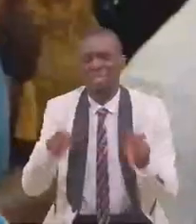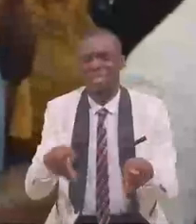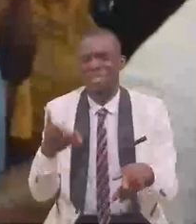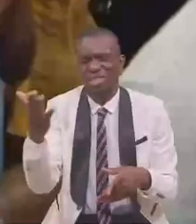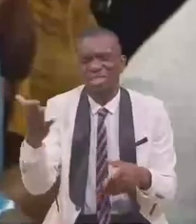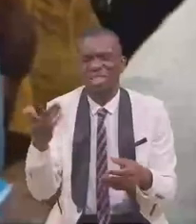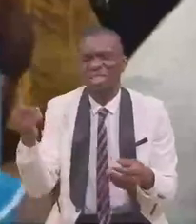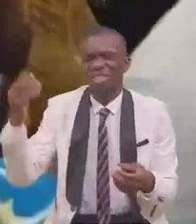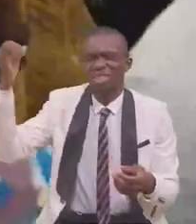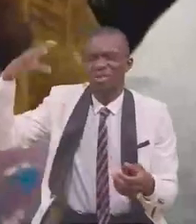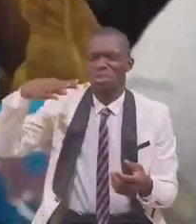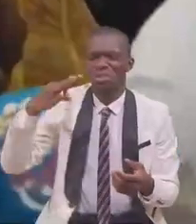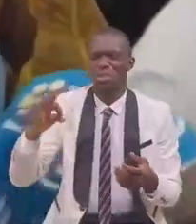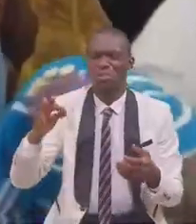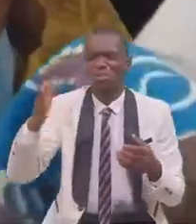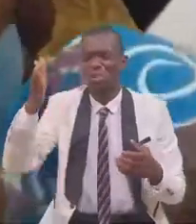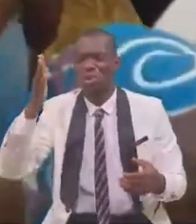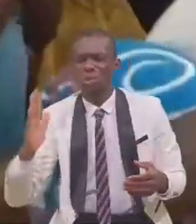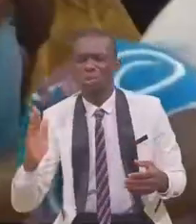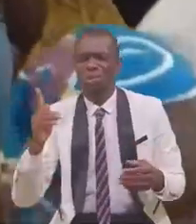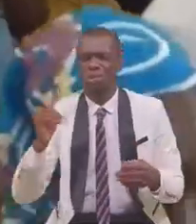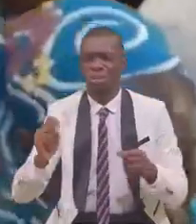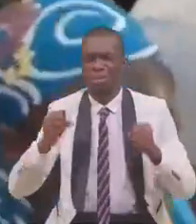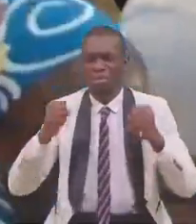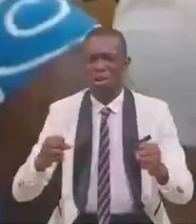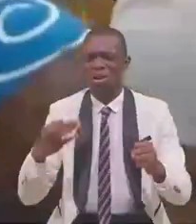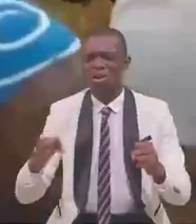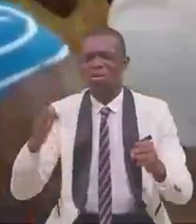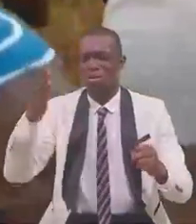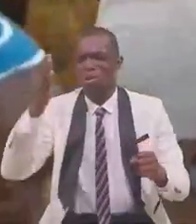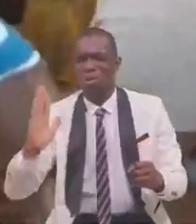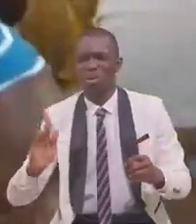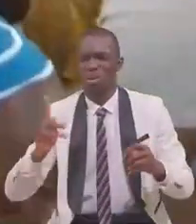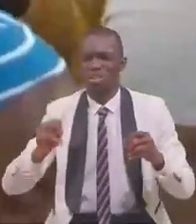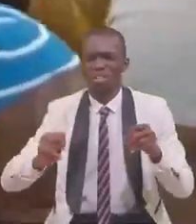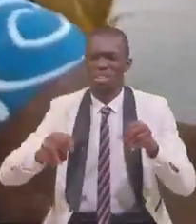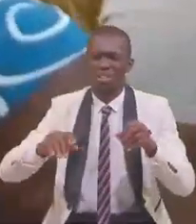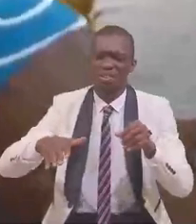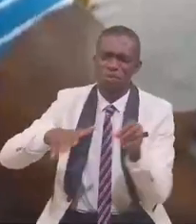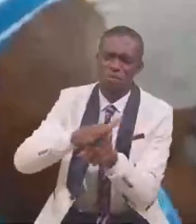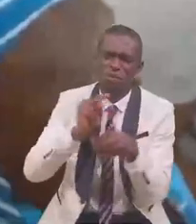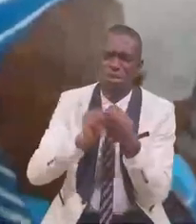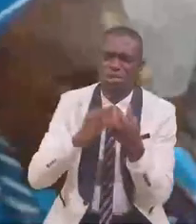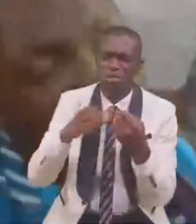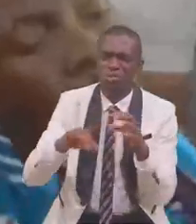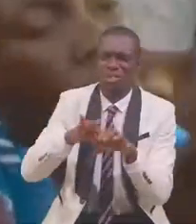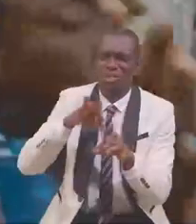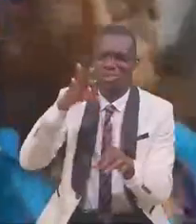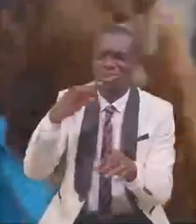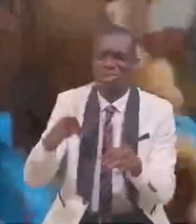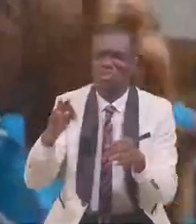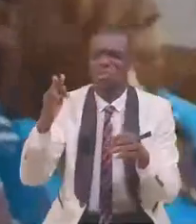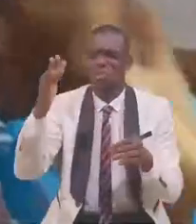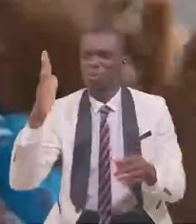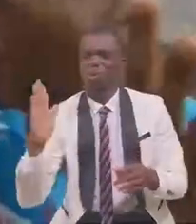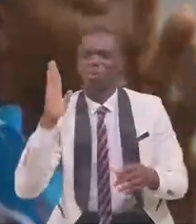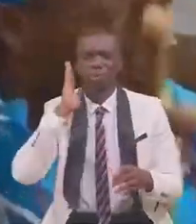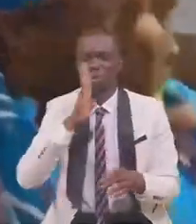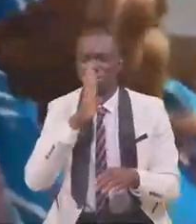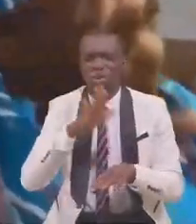la puissance de Dieu, l'onction de l'Esprit, la puissance du Seigneur, que cela soit sur tout le monde au nom de